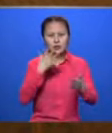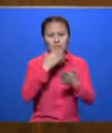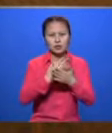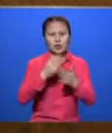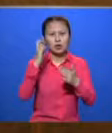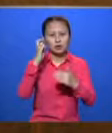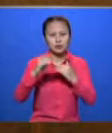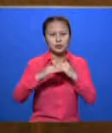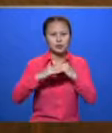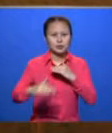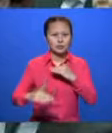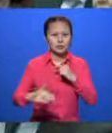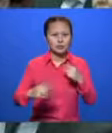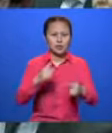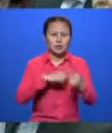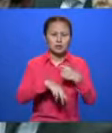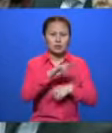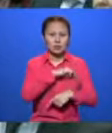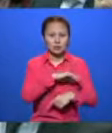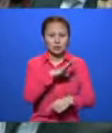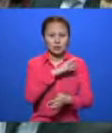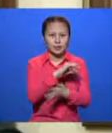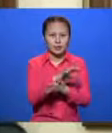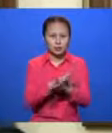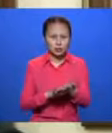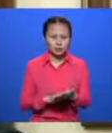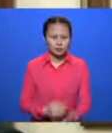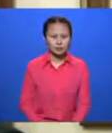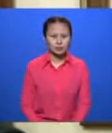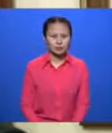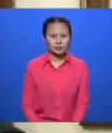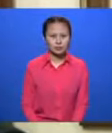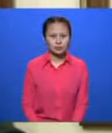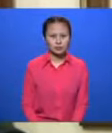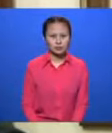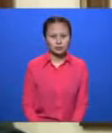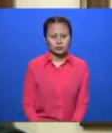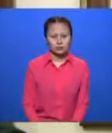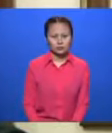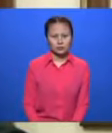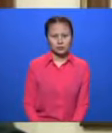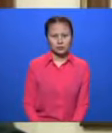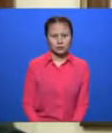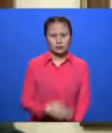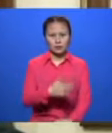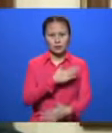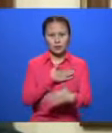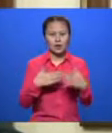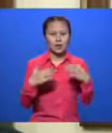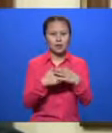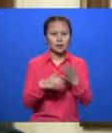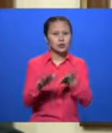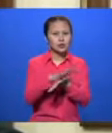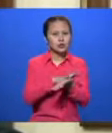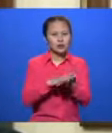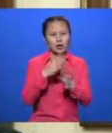қайта қарап, осы бағытта жұмысты жалғастыруларын сұраймын. Никаких сокращений по персоналу. Біздің компанияда биыл